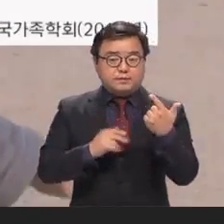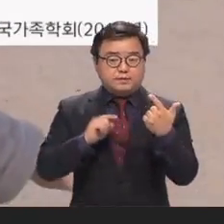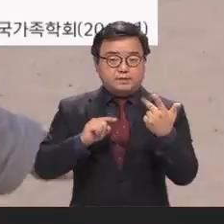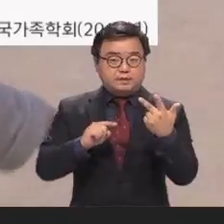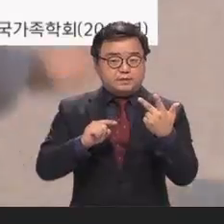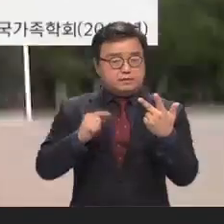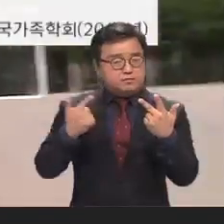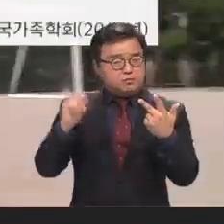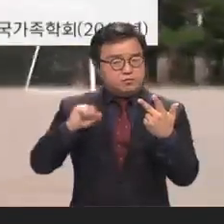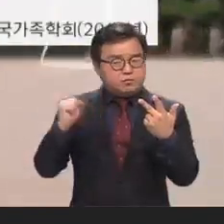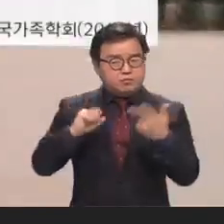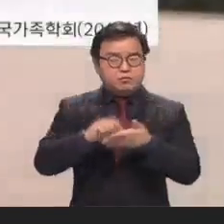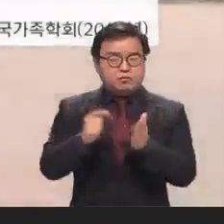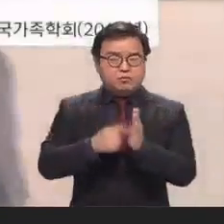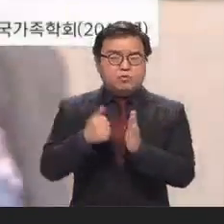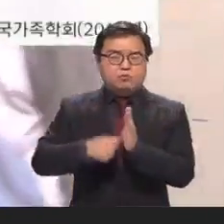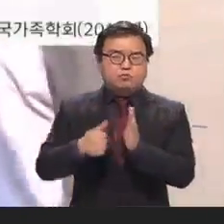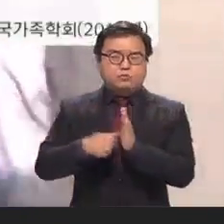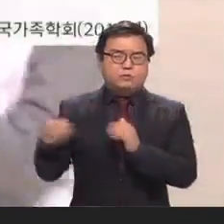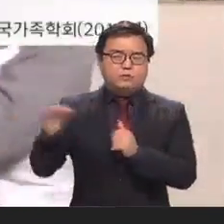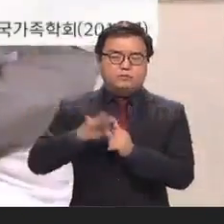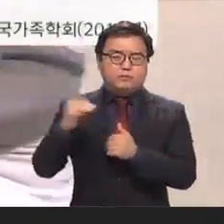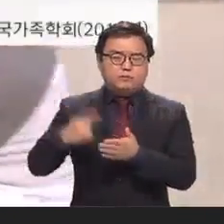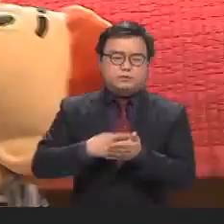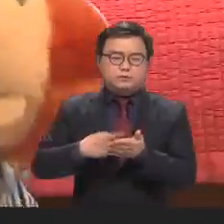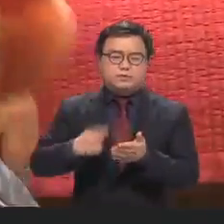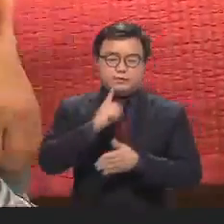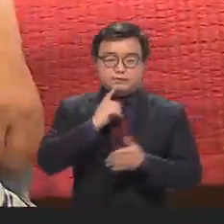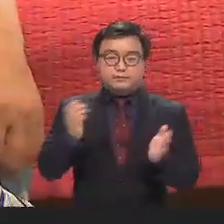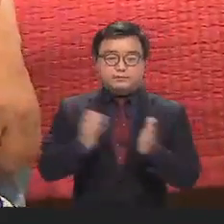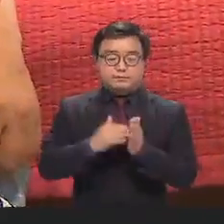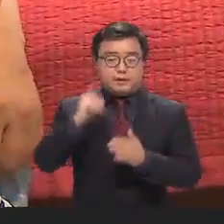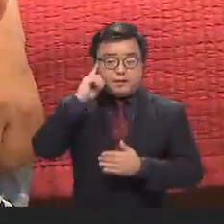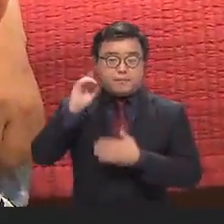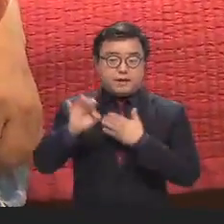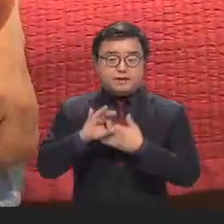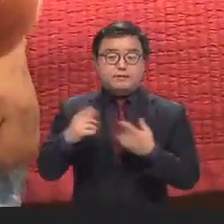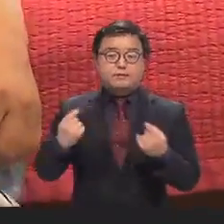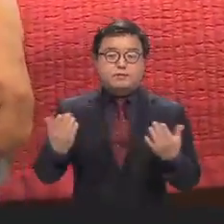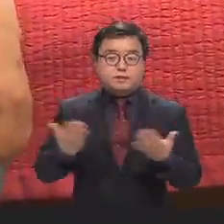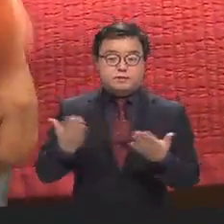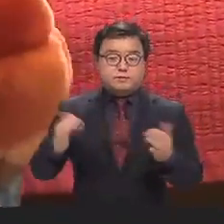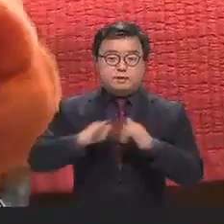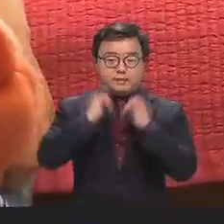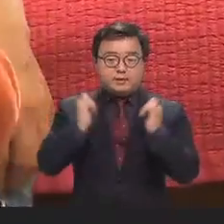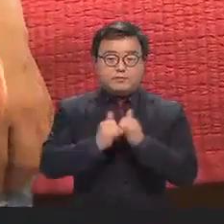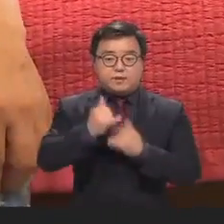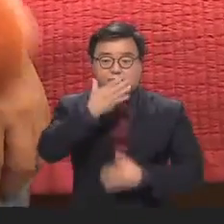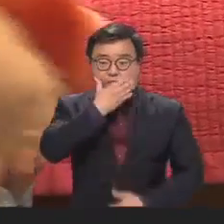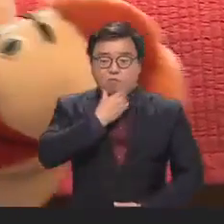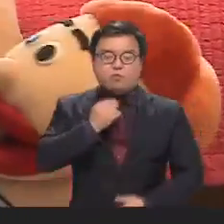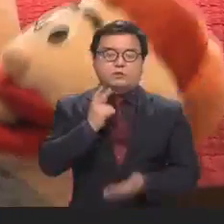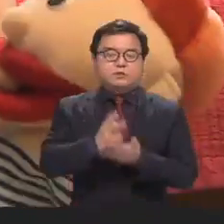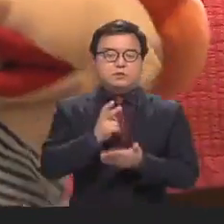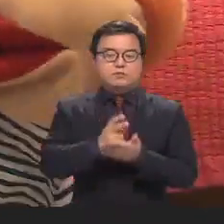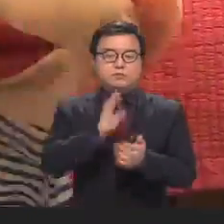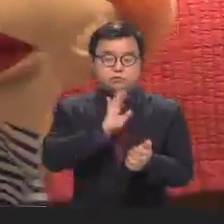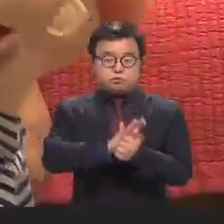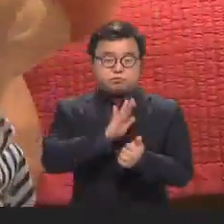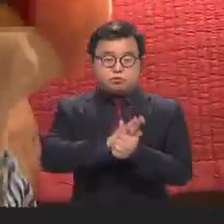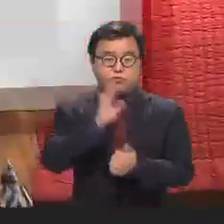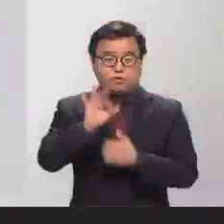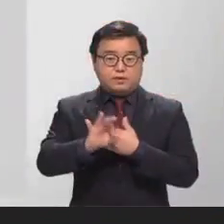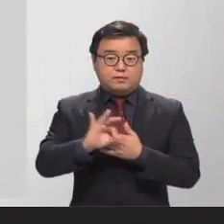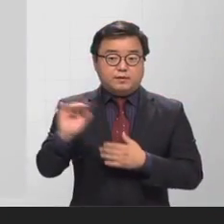대한 물질적인 보상을 받은 것으로 나타났습니다. 만약 이 부분을 사회복지 제도가 뒷받침해 준다면